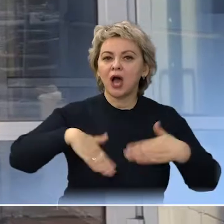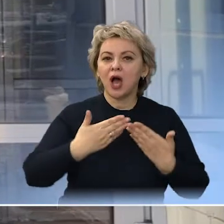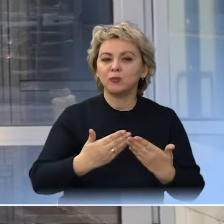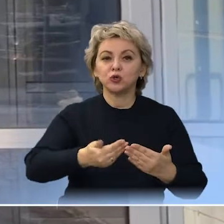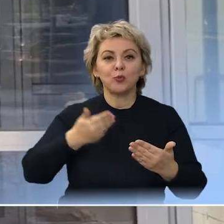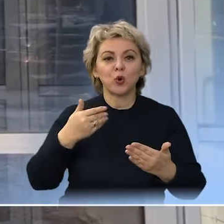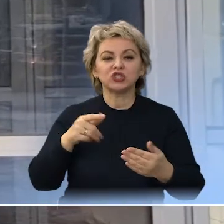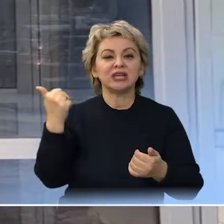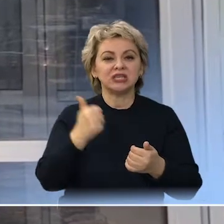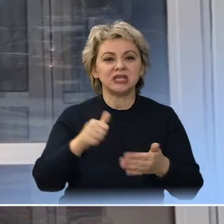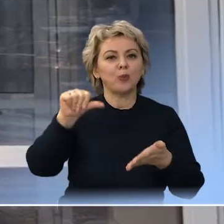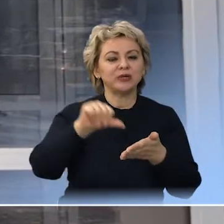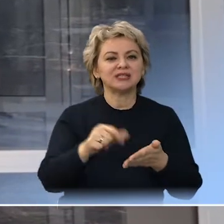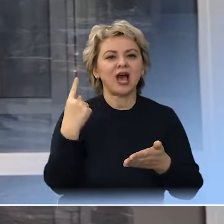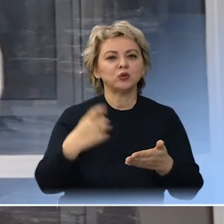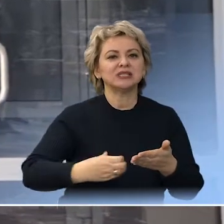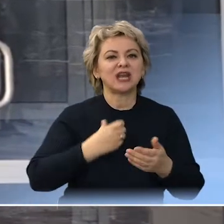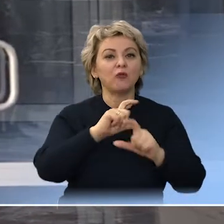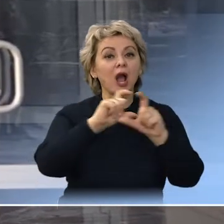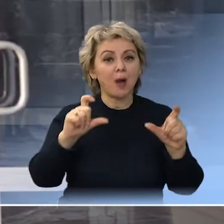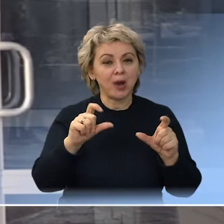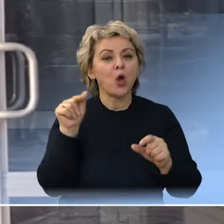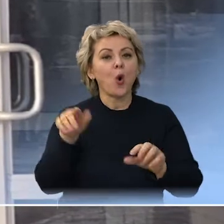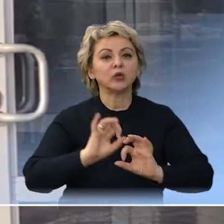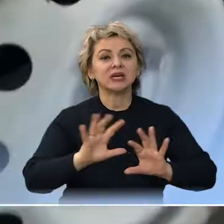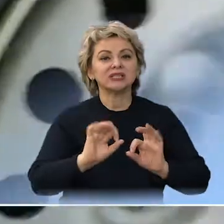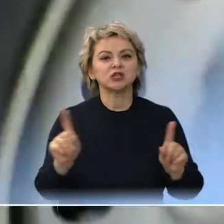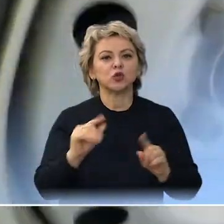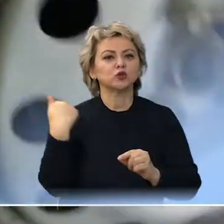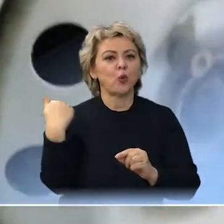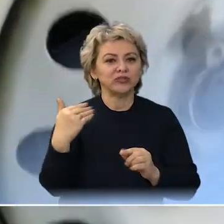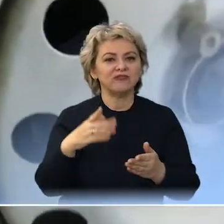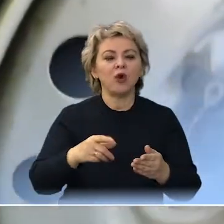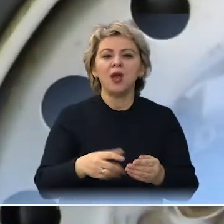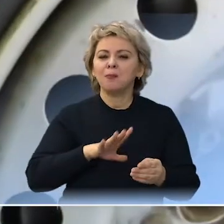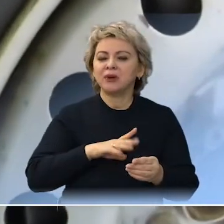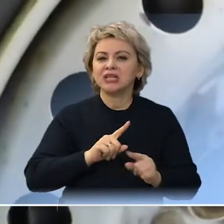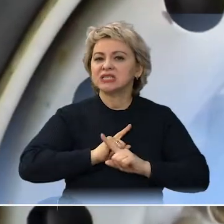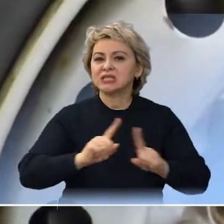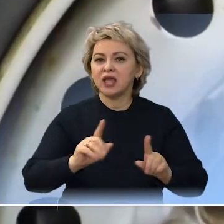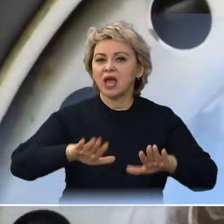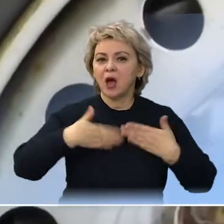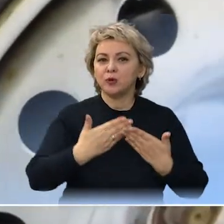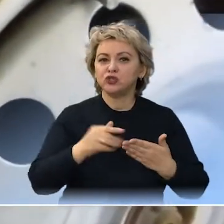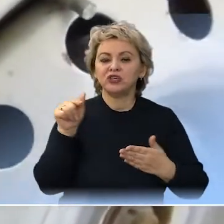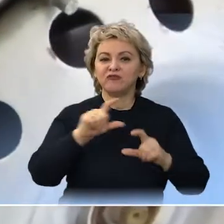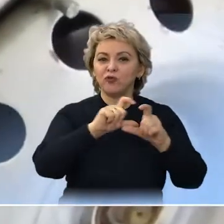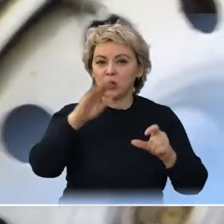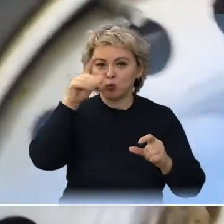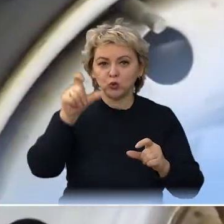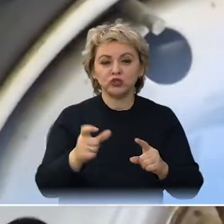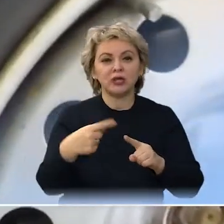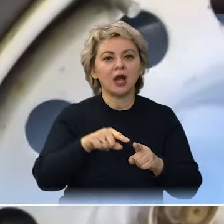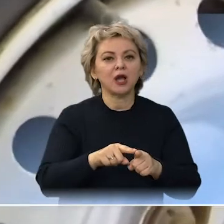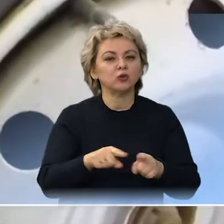на минувшей неделе представитель одной из страховых компаний. Он рассказал, что у него вызвало подозрение обращение в его фирму мужчину,